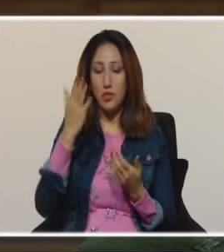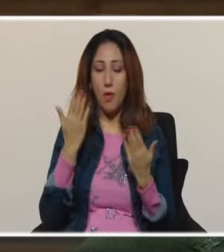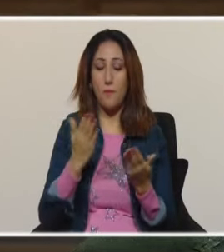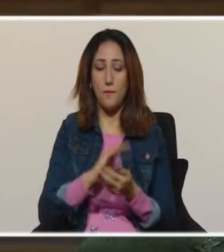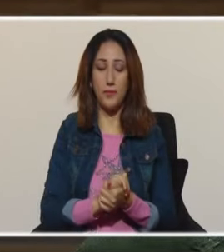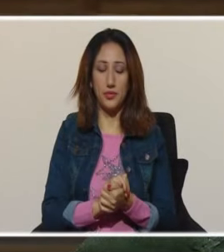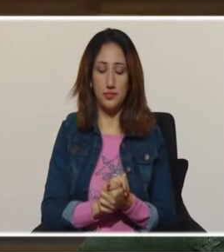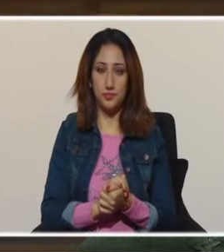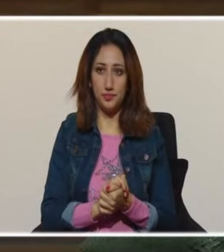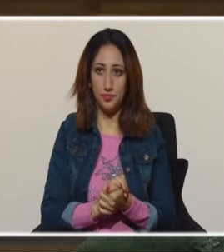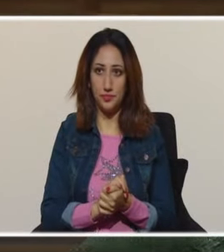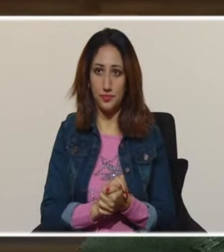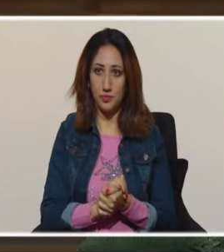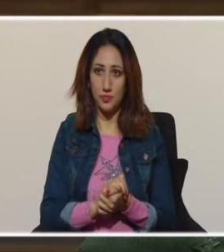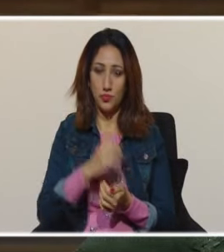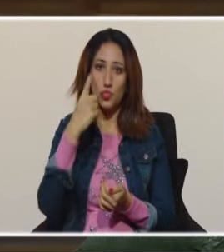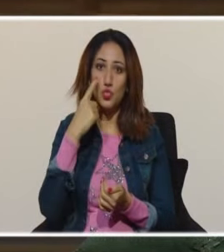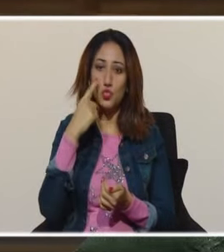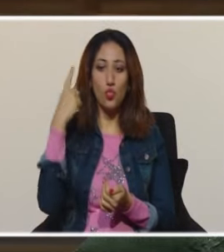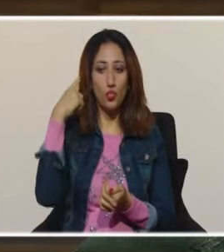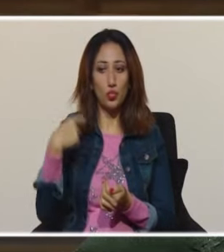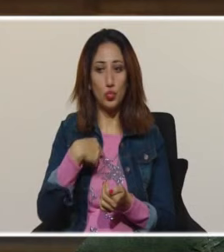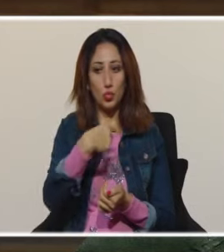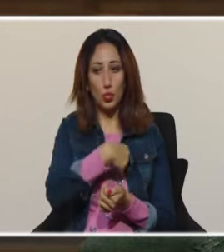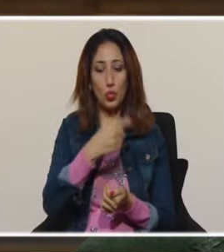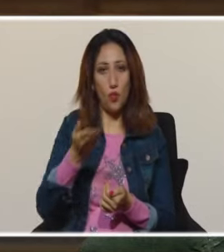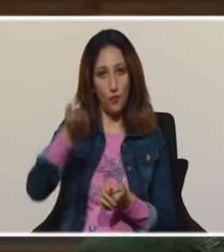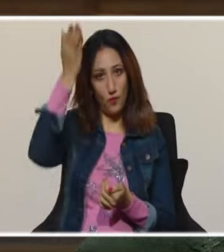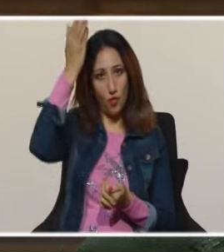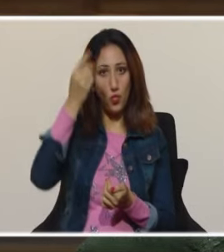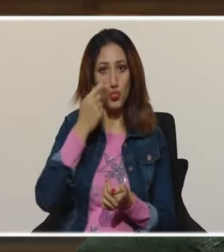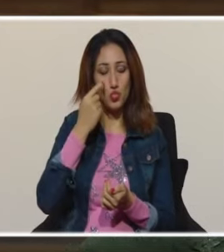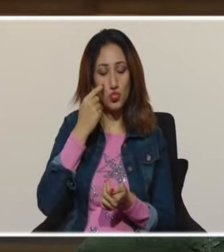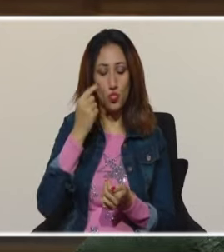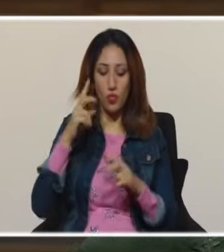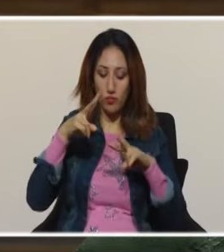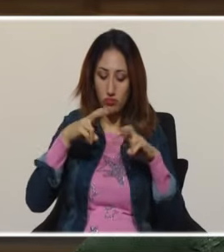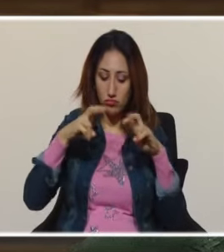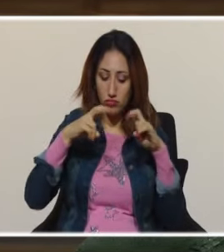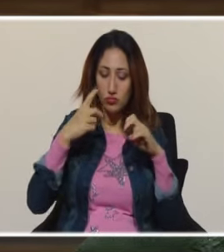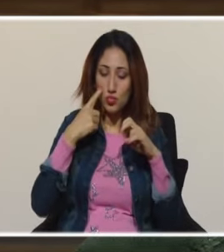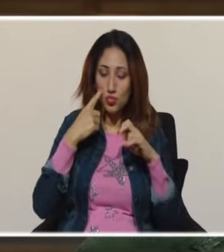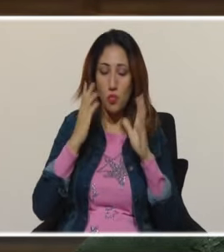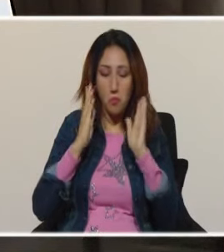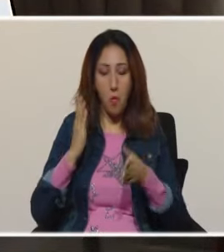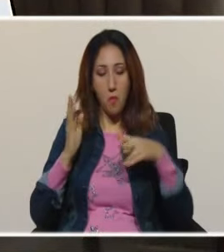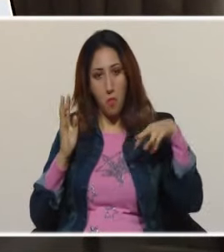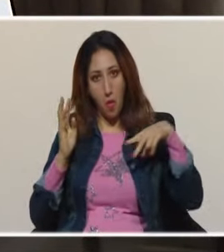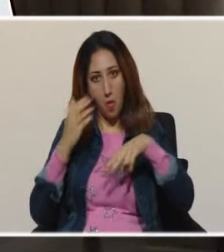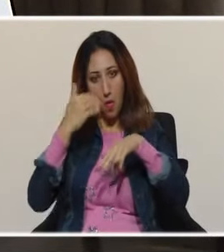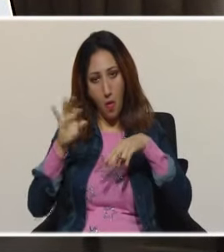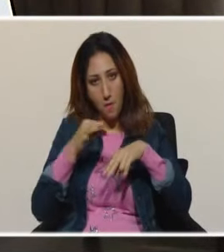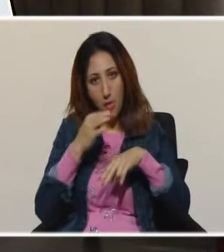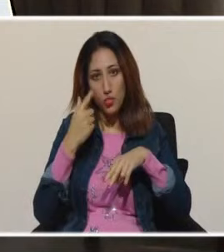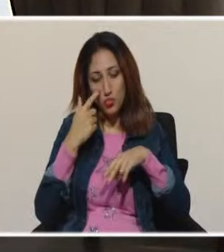طيب احنا هنشوف، هنعرضك على دكتور متخصص يشوف حالة حضرتك ايه، ونشوف